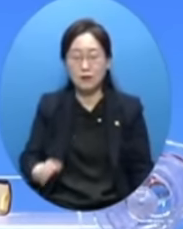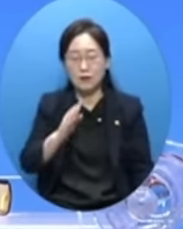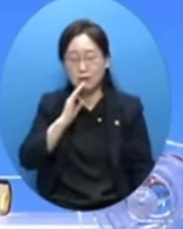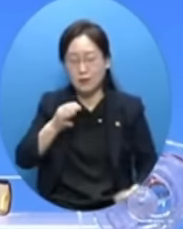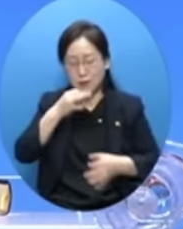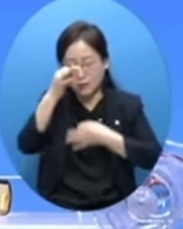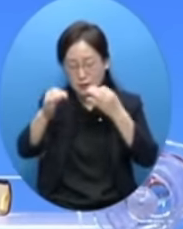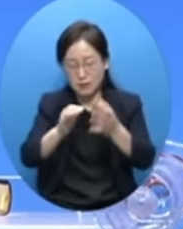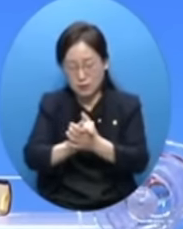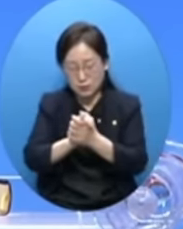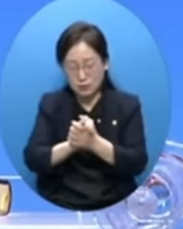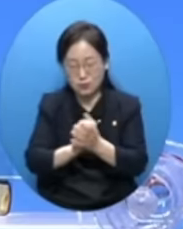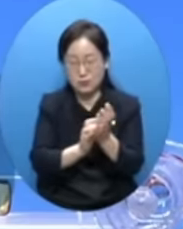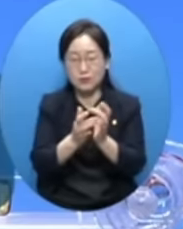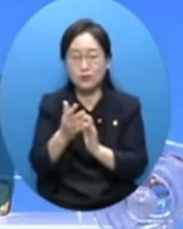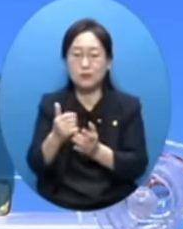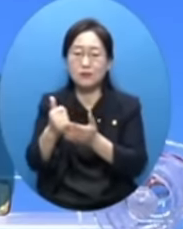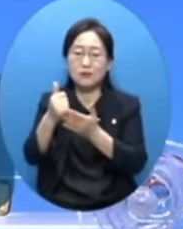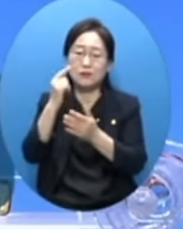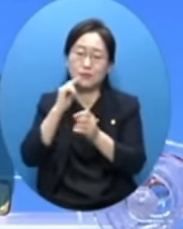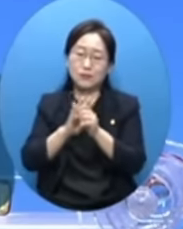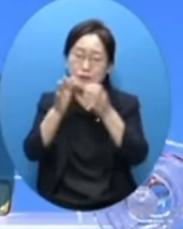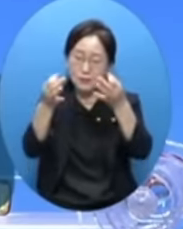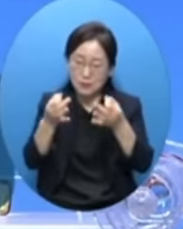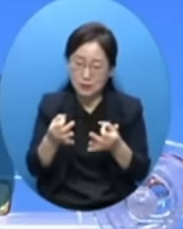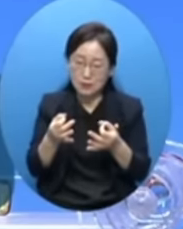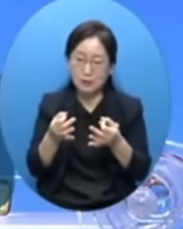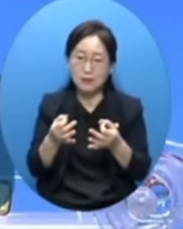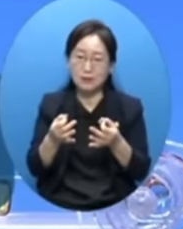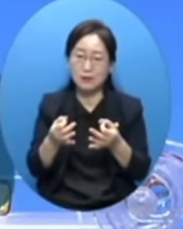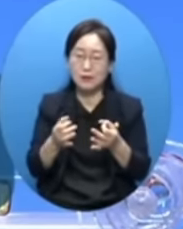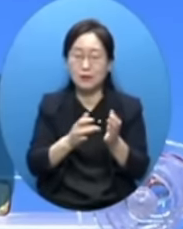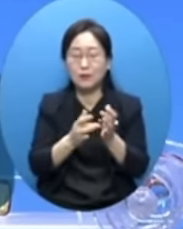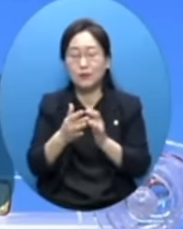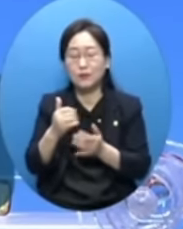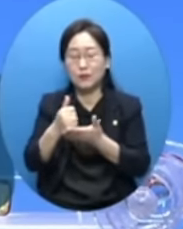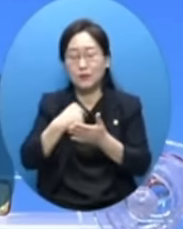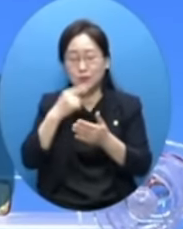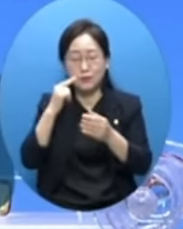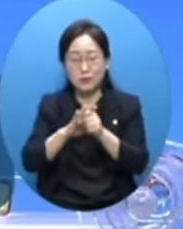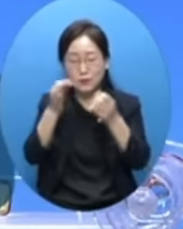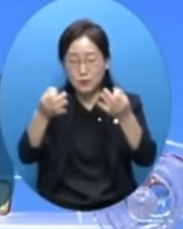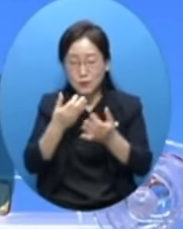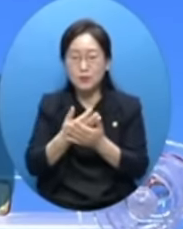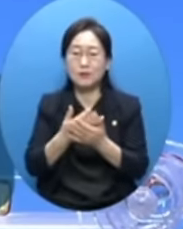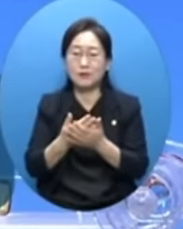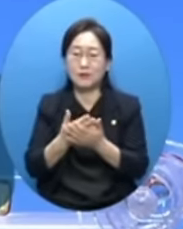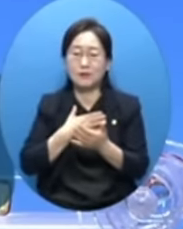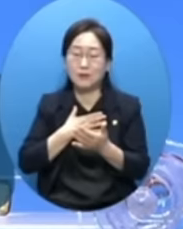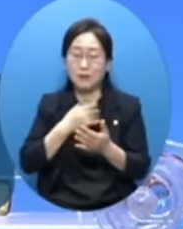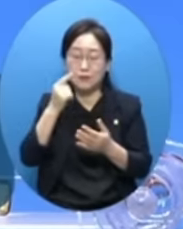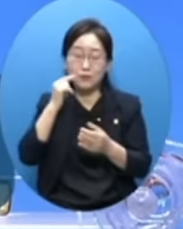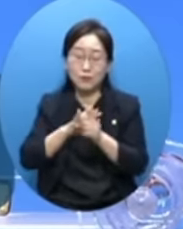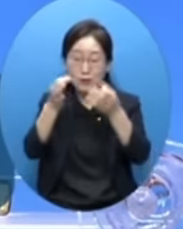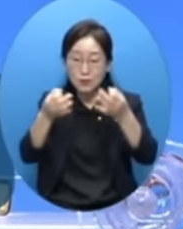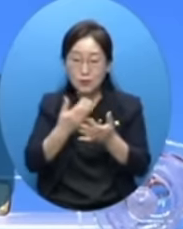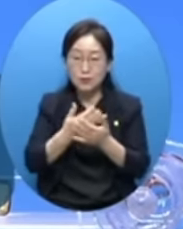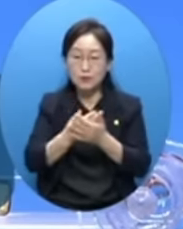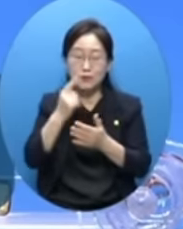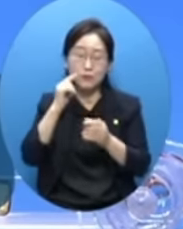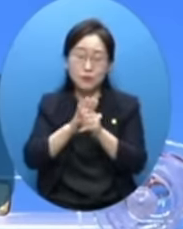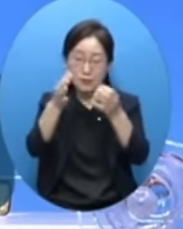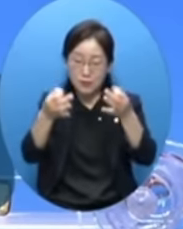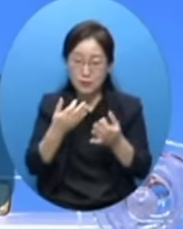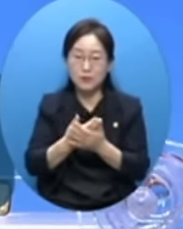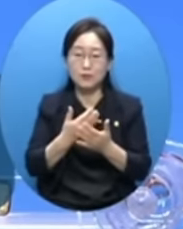기도했습니다. 예수님 나를 불쌍히 여겨서 예사마 와다시오 아우렌데고 다사이 주 앞에 나를 불쌍히 여겨주옵소서. 나를 불쌍히